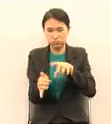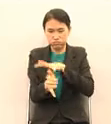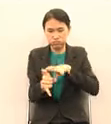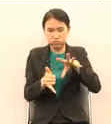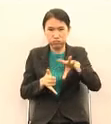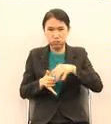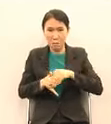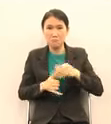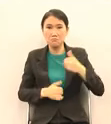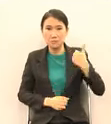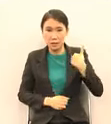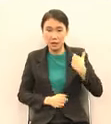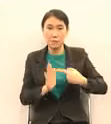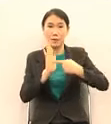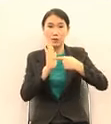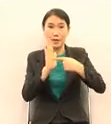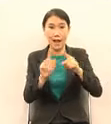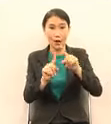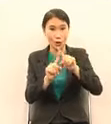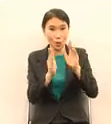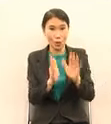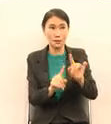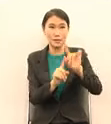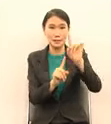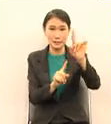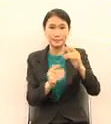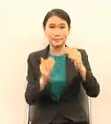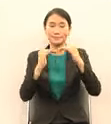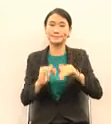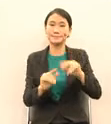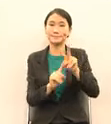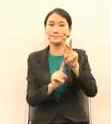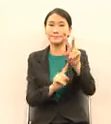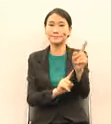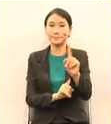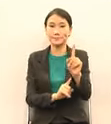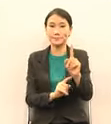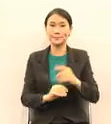ฮะอันนี้เป็นตัวอย่างที่1นะตัวอย่างที่2เนี่ยนะ